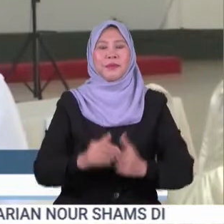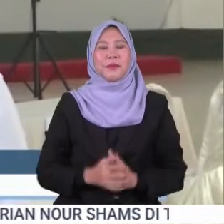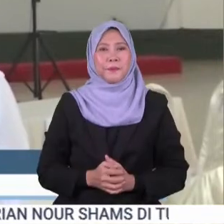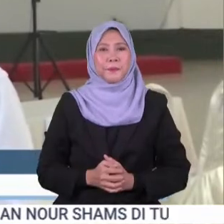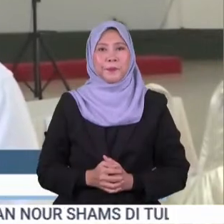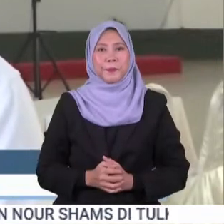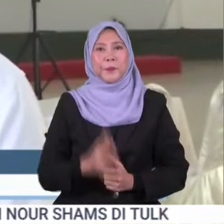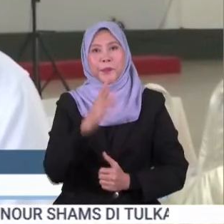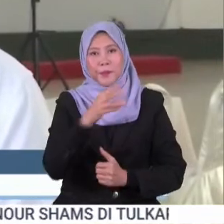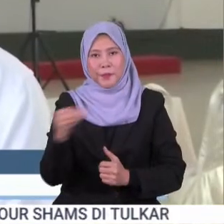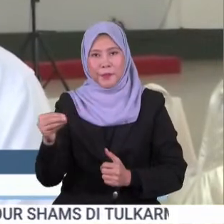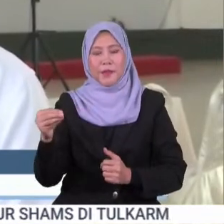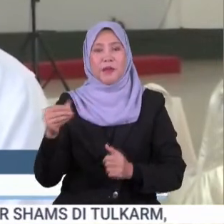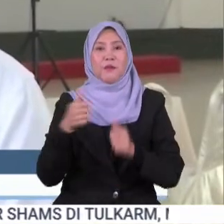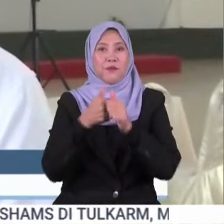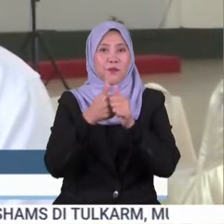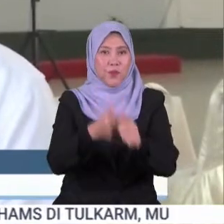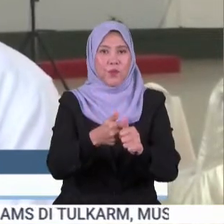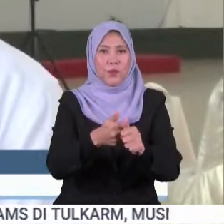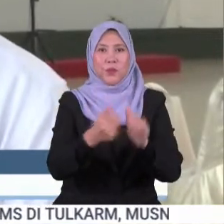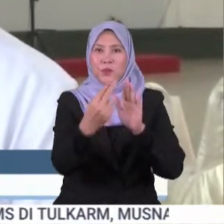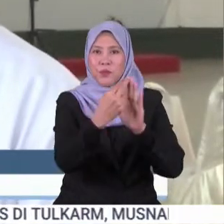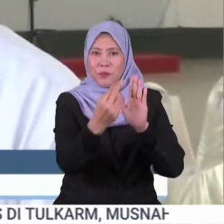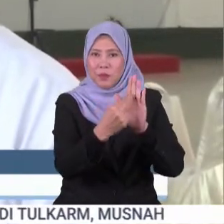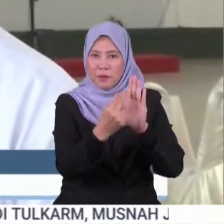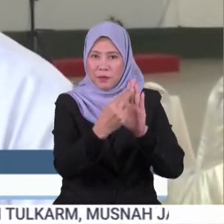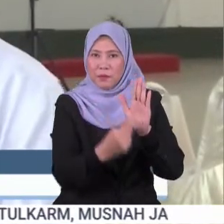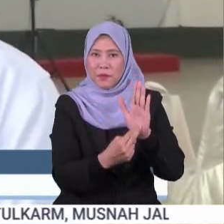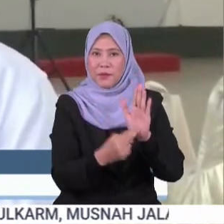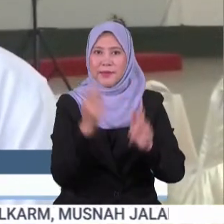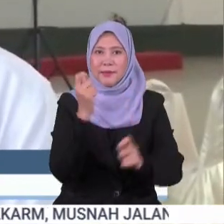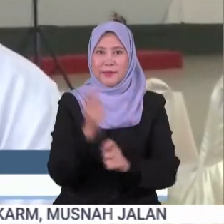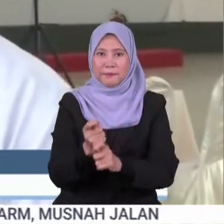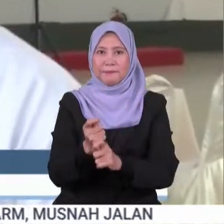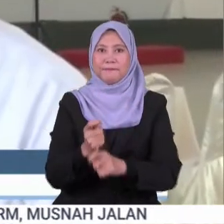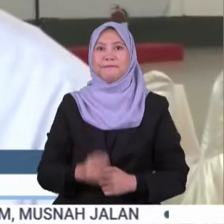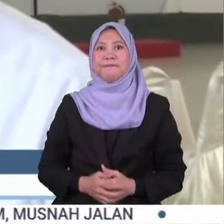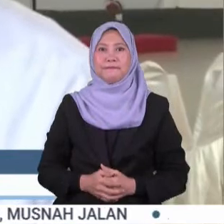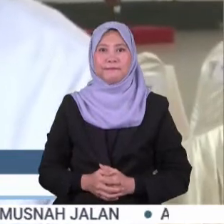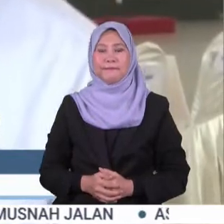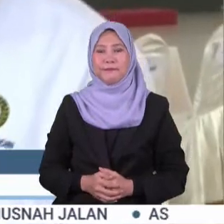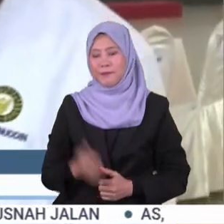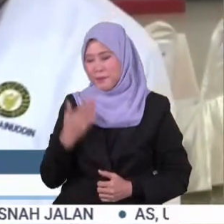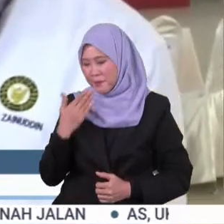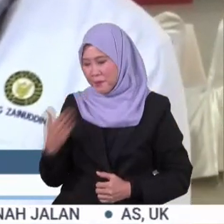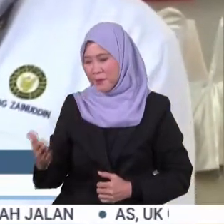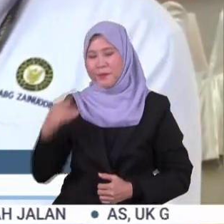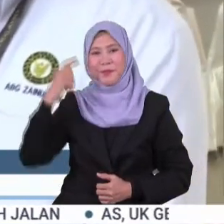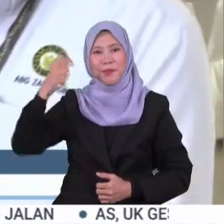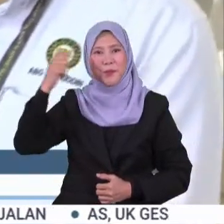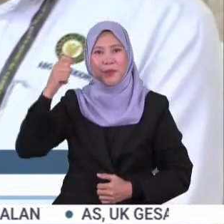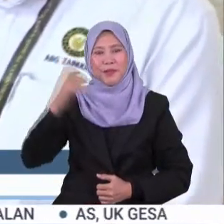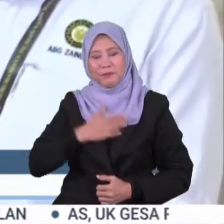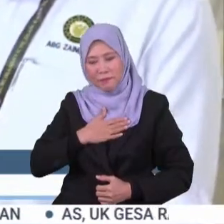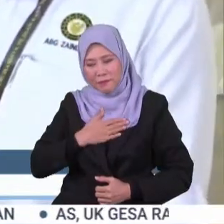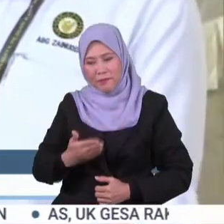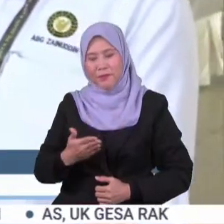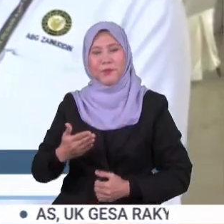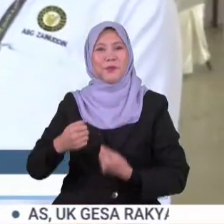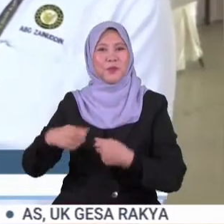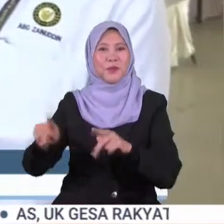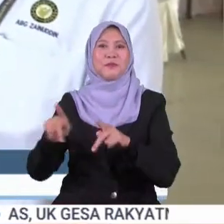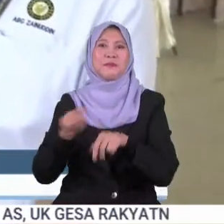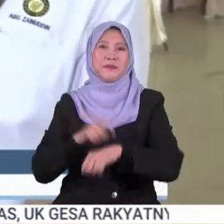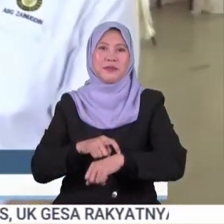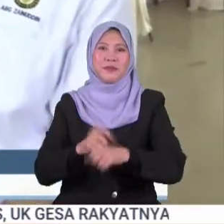seterusnya mematuhi semua undang-undang yang telah ditetapkan. Baik, terima kasih tuan kerana sudi meluangkan masa